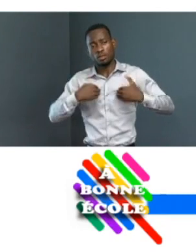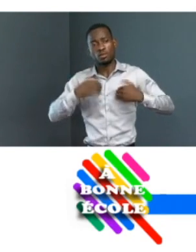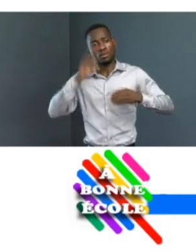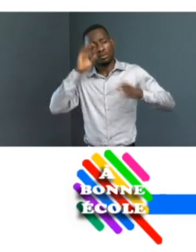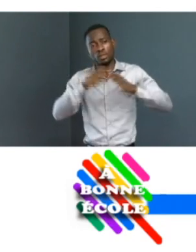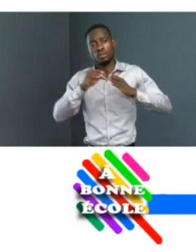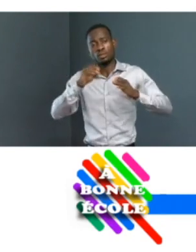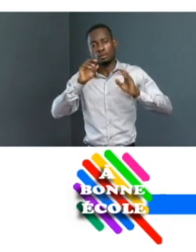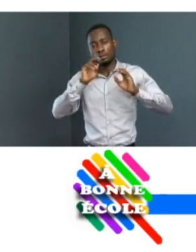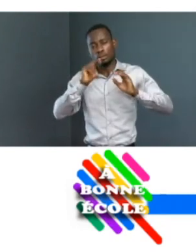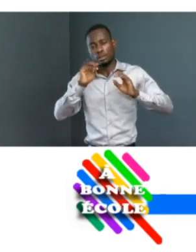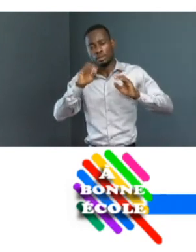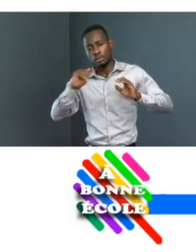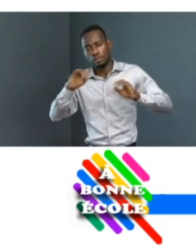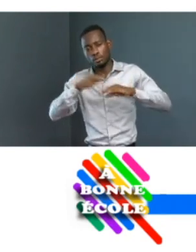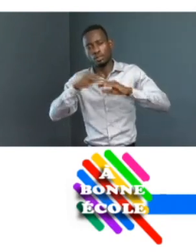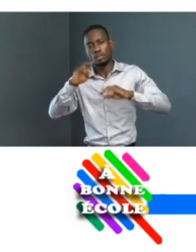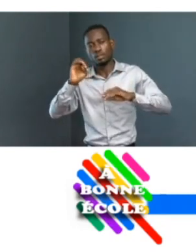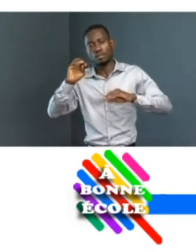la rétine.